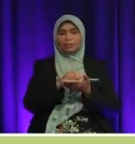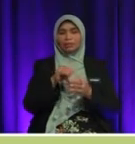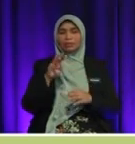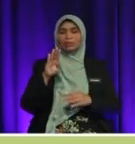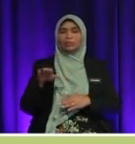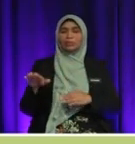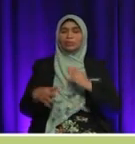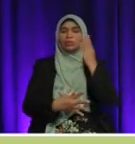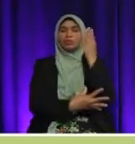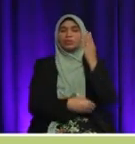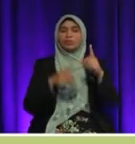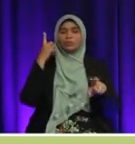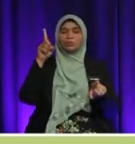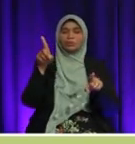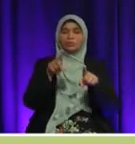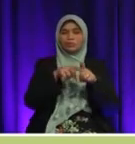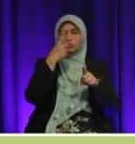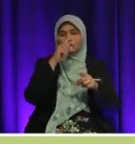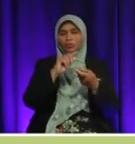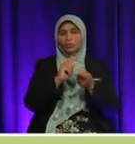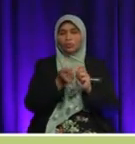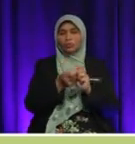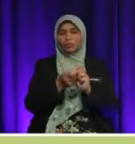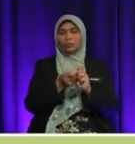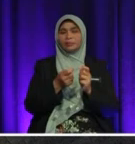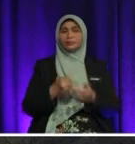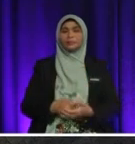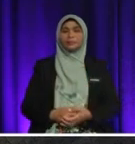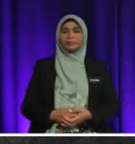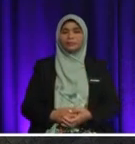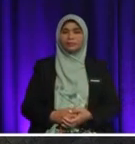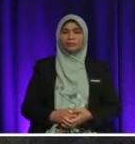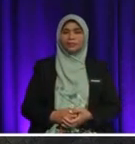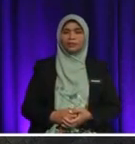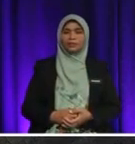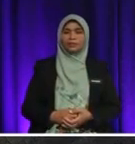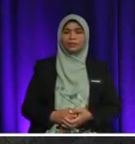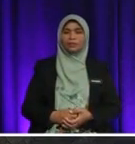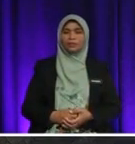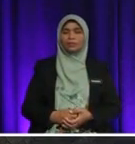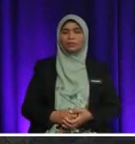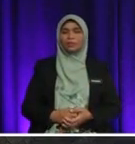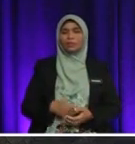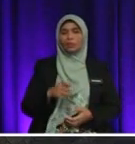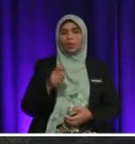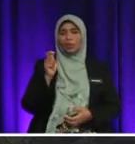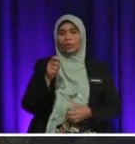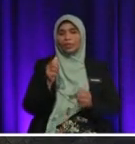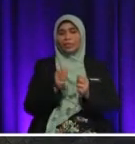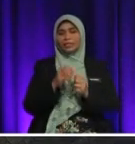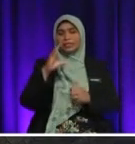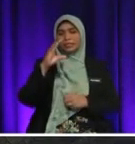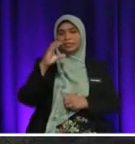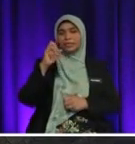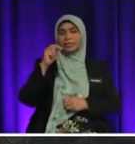untuk menukarkan parang putih dengan tongkat hikmah. Sebabnya parang tongkat dengan cincin itu